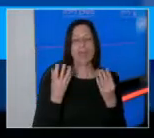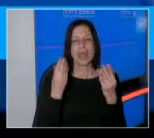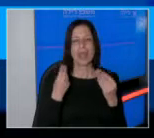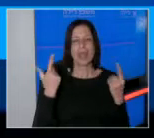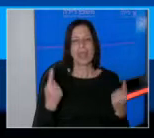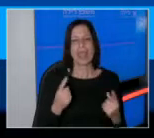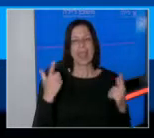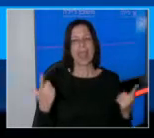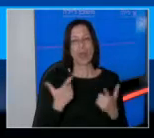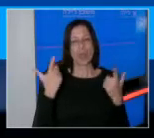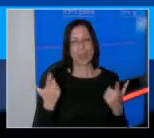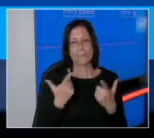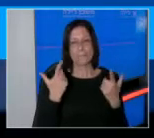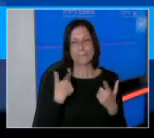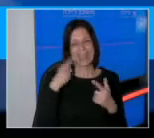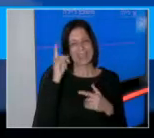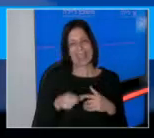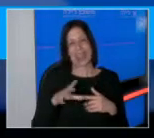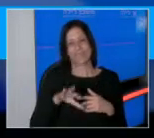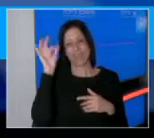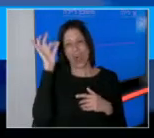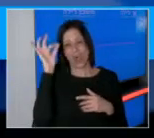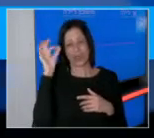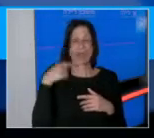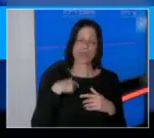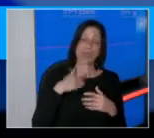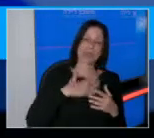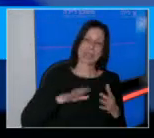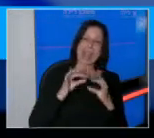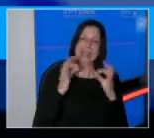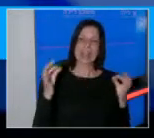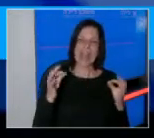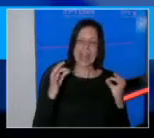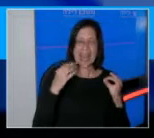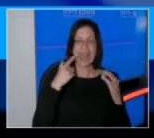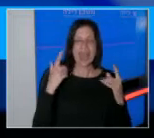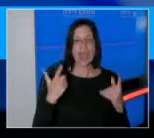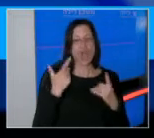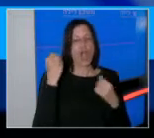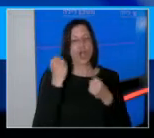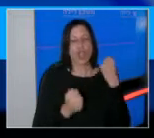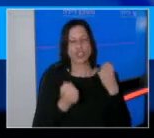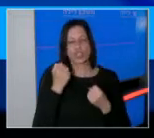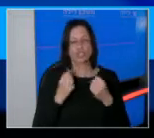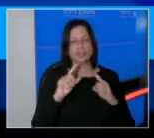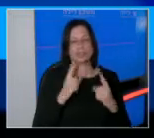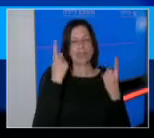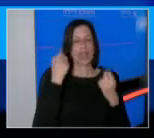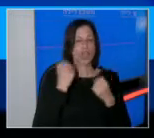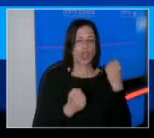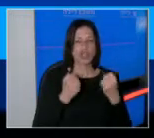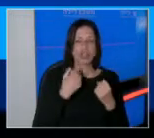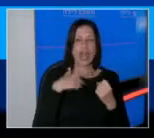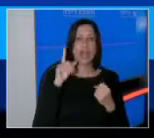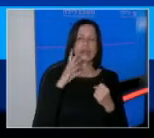אירועים. הייתי מאוד. צריך לבחור. אז אני רוצה להתחיל מהאירוע הקשה, אני רוצה לדבר בעצם על